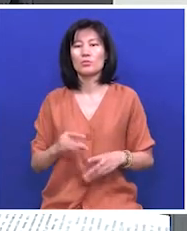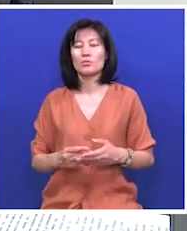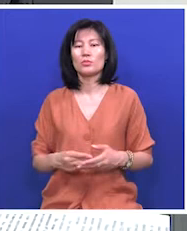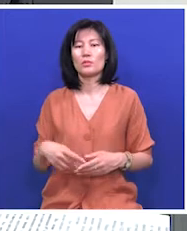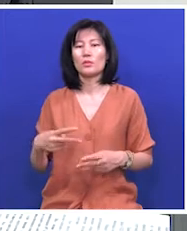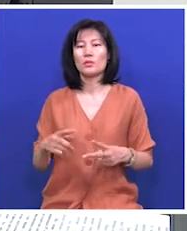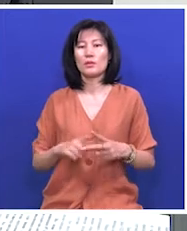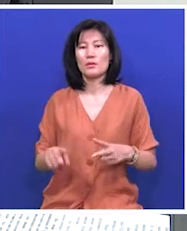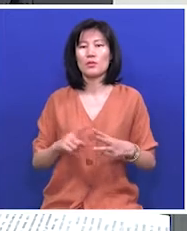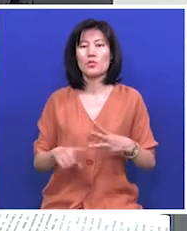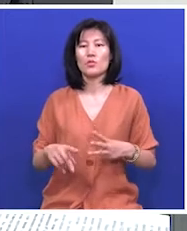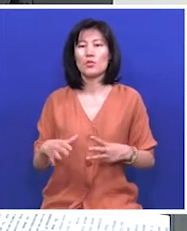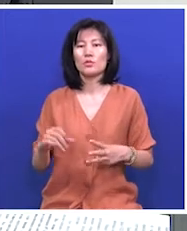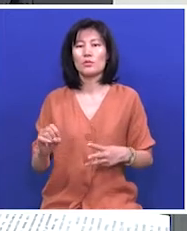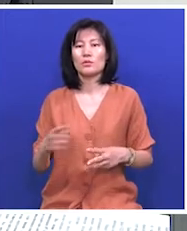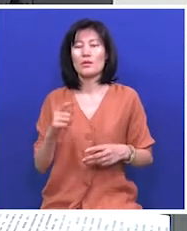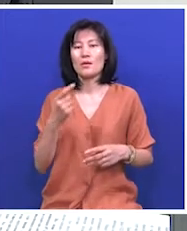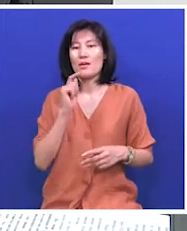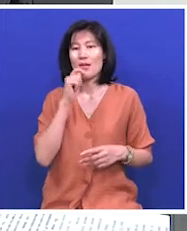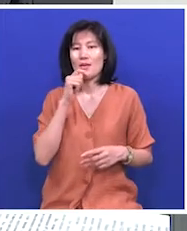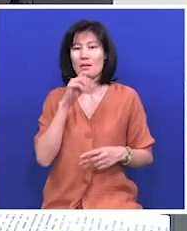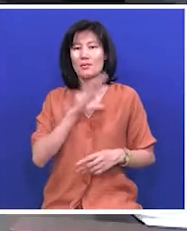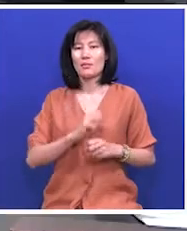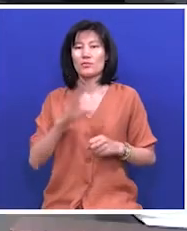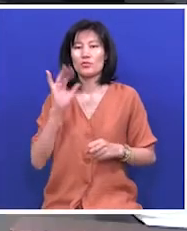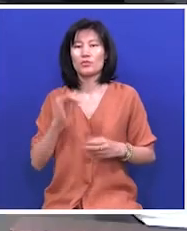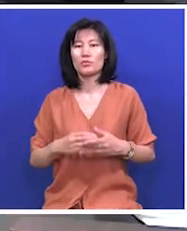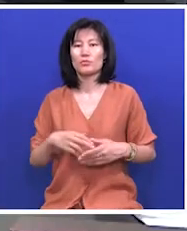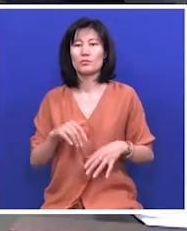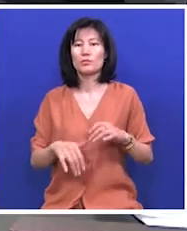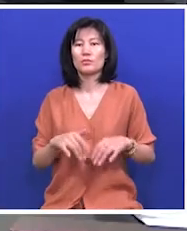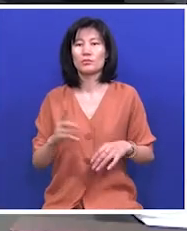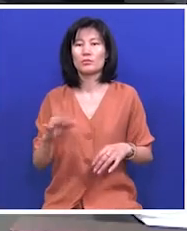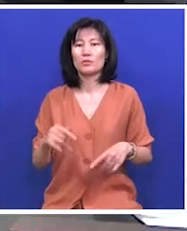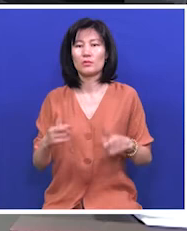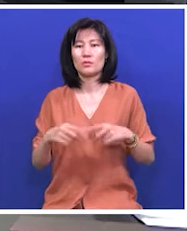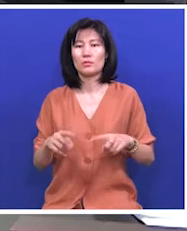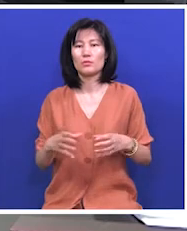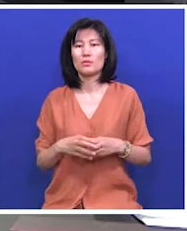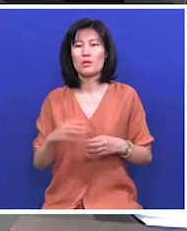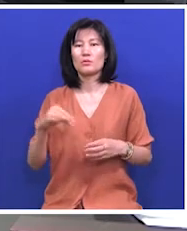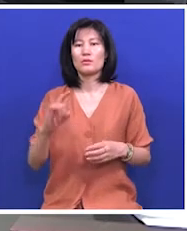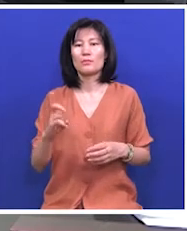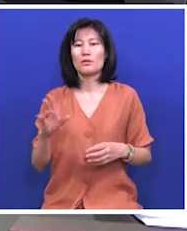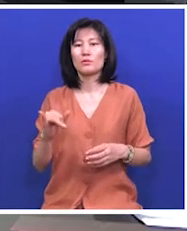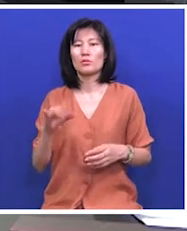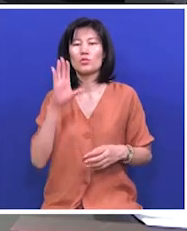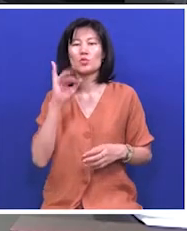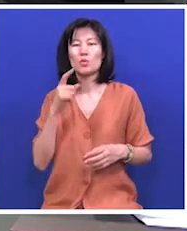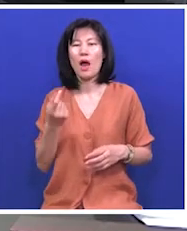суды 2-3 есе үнемдейтін болады. Қазіргі таңда мынау жаңбырлы суғару технологиясымен мынау